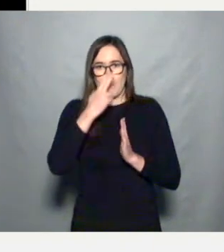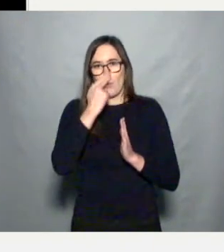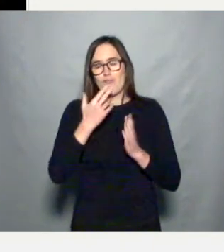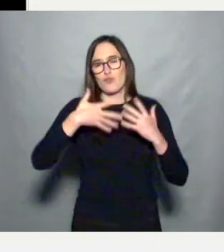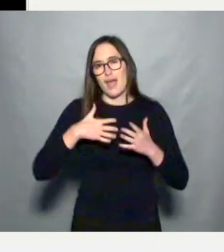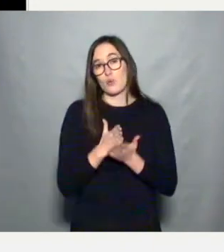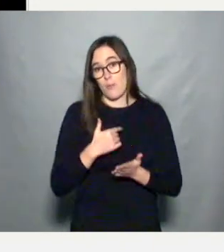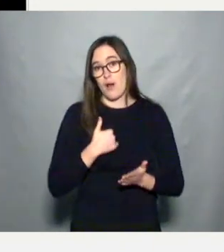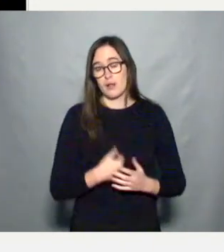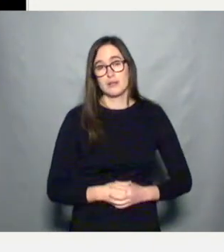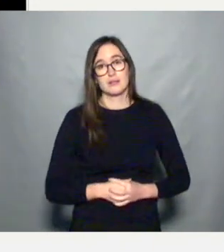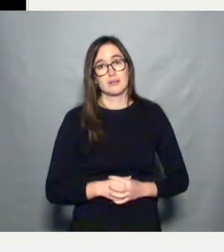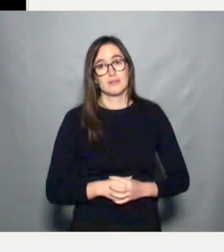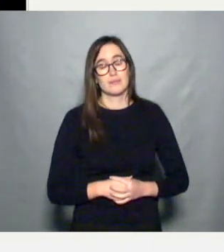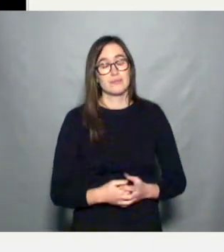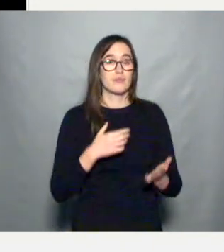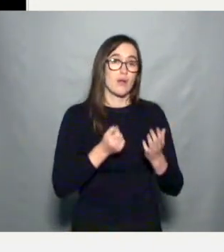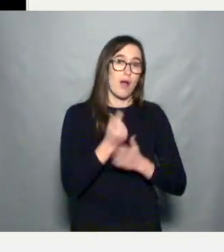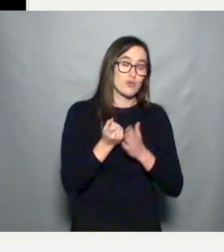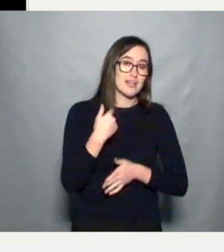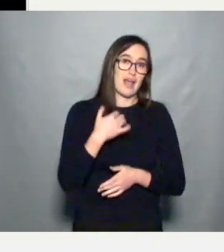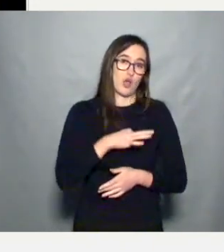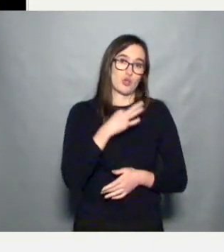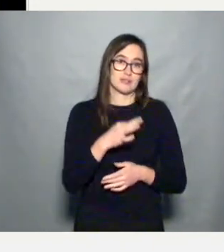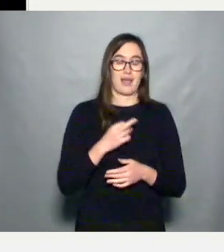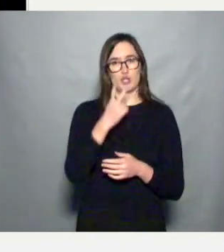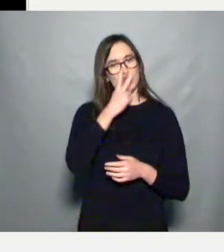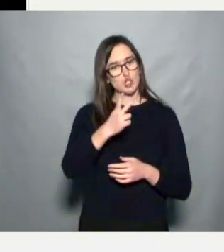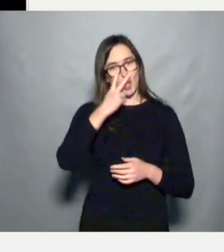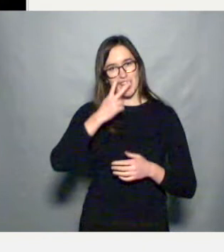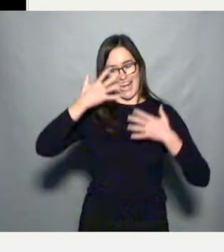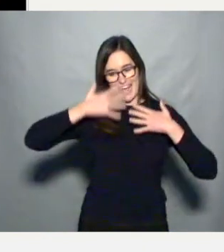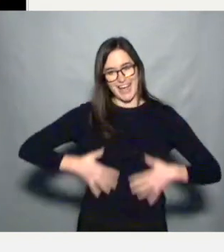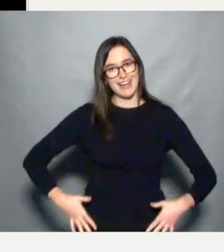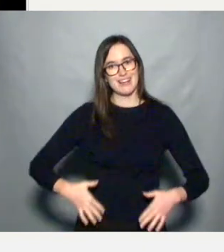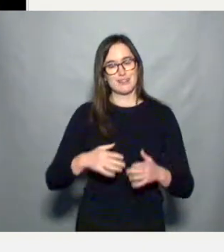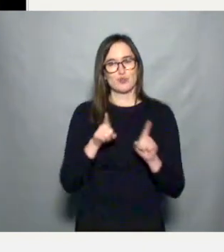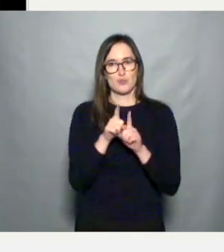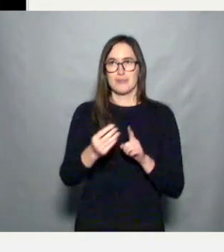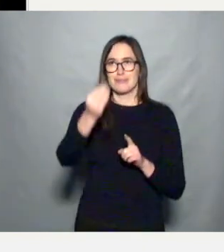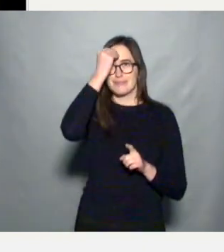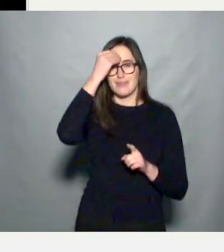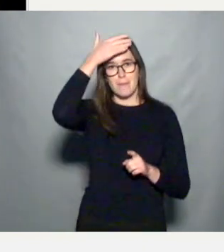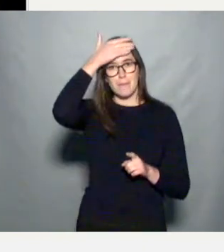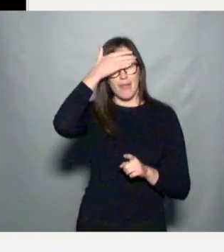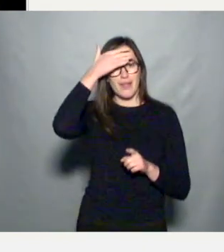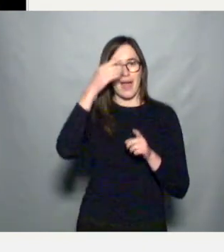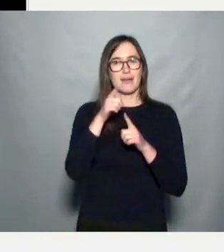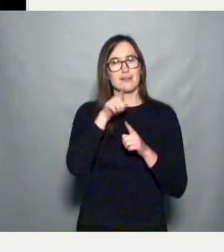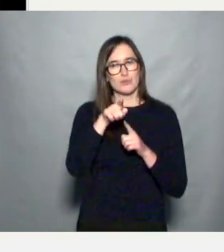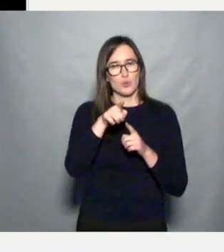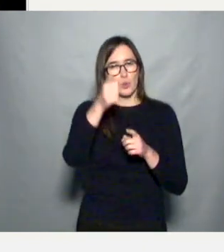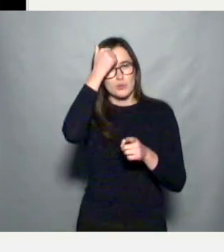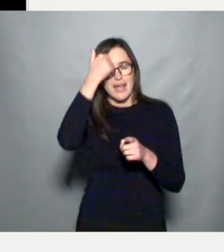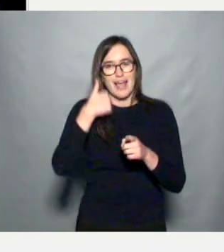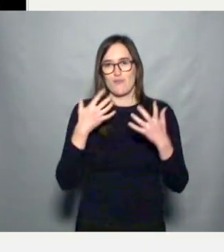normalt. Ibland önskar jag att det syntes utanpå, att det stod inristat i min panna, som en påminnelse för dig att jag